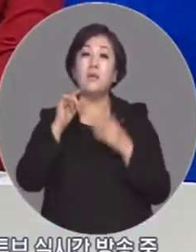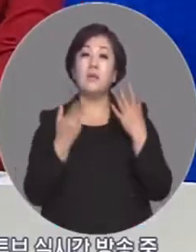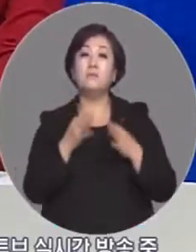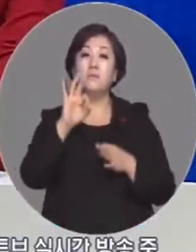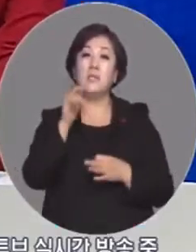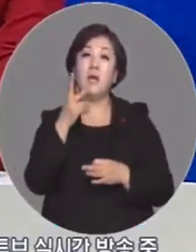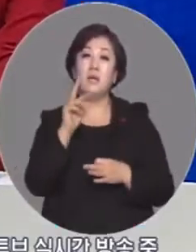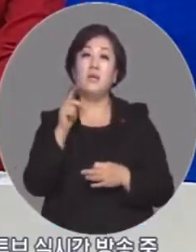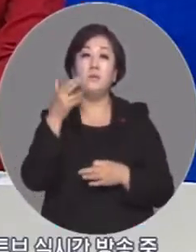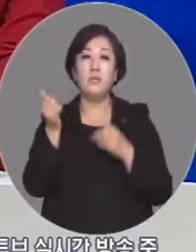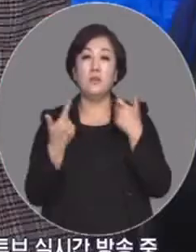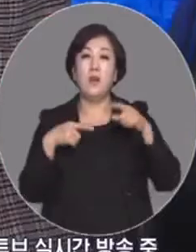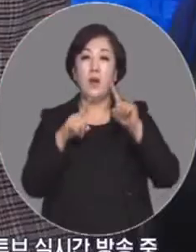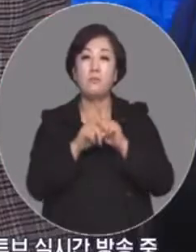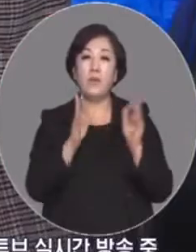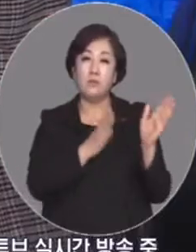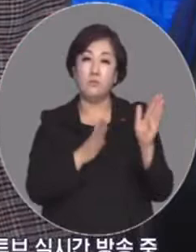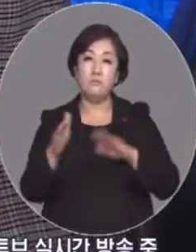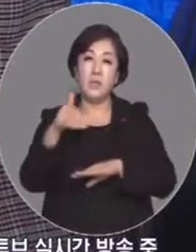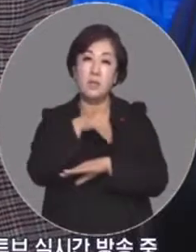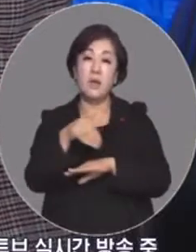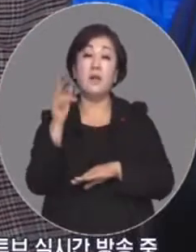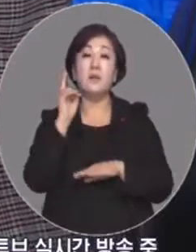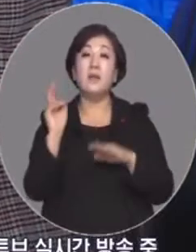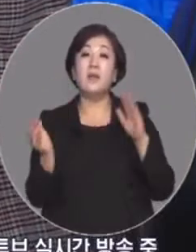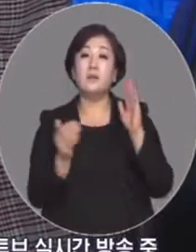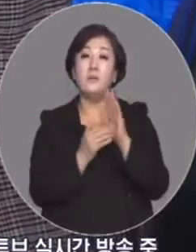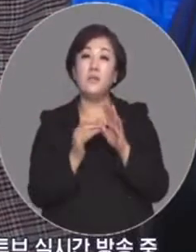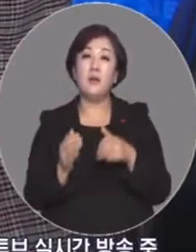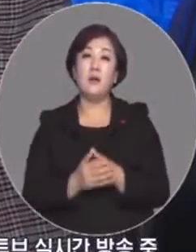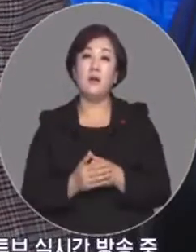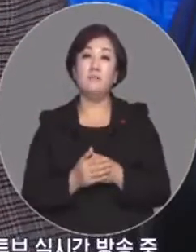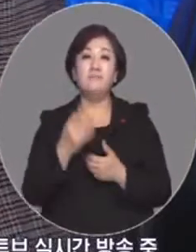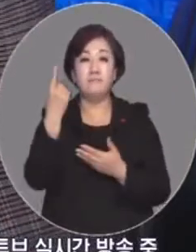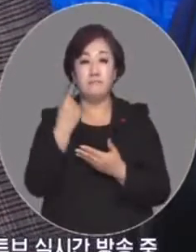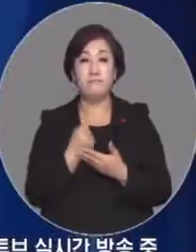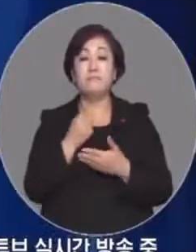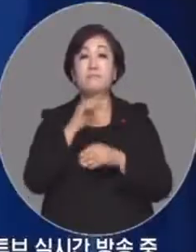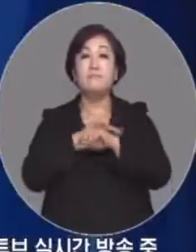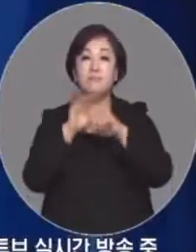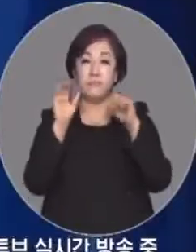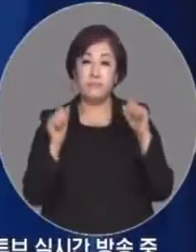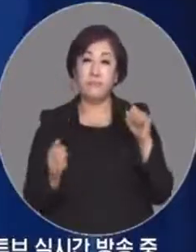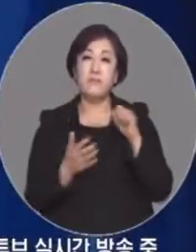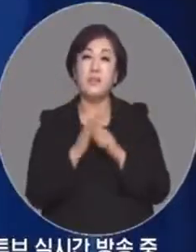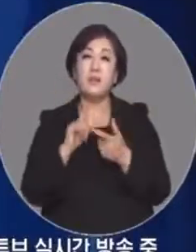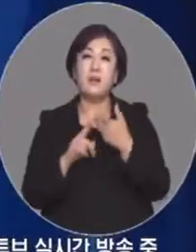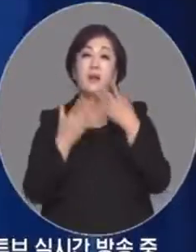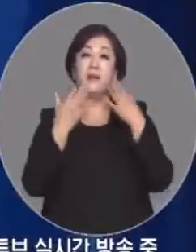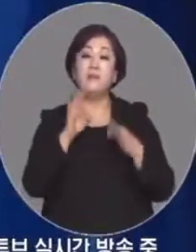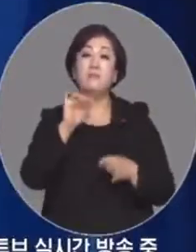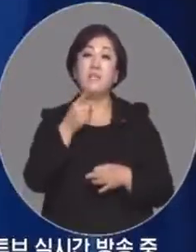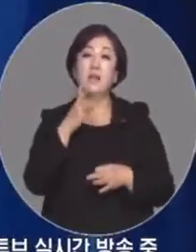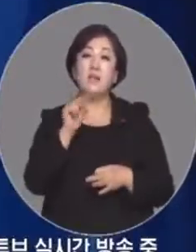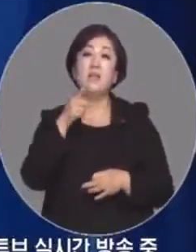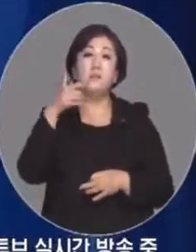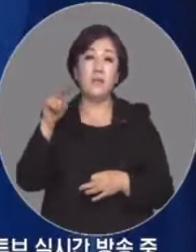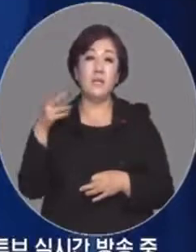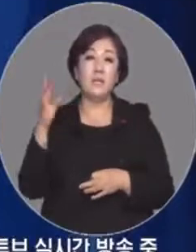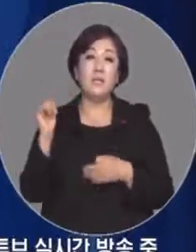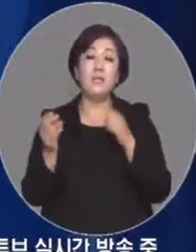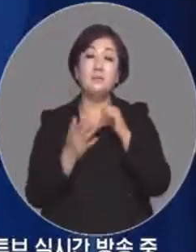PD와 함께 좀 고민하는 시간 가져보도록 하겠습니다. 어서 오십시오. 안녕하세요. 예. UBC 울산방송 김장희 PD입니다.